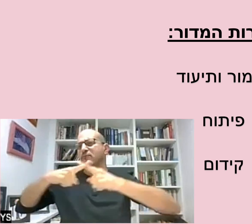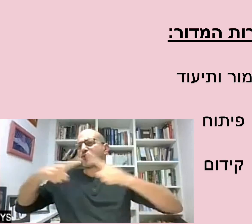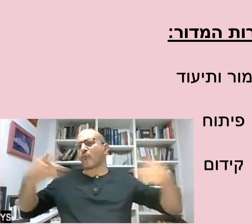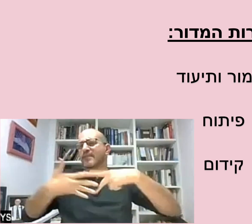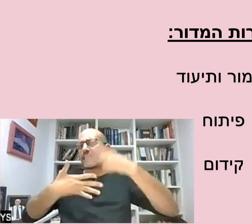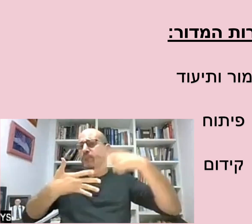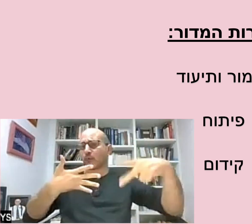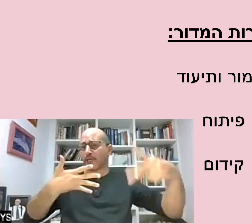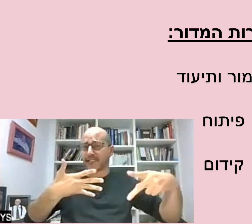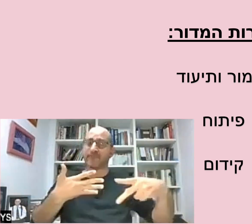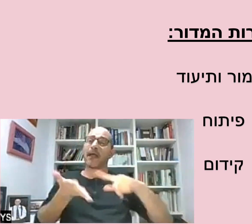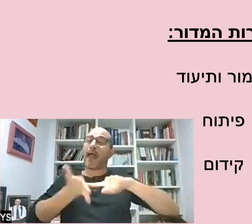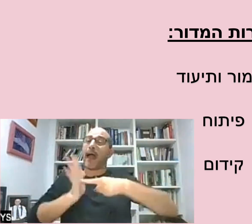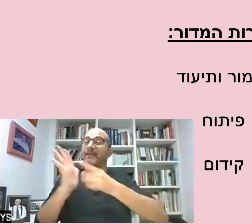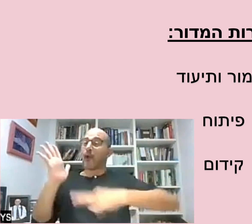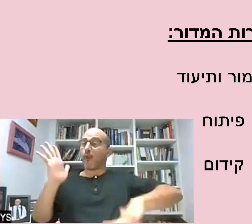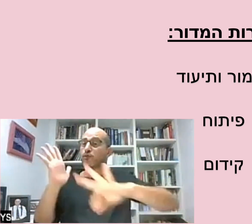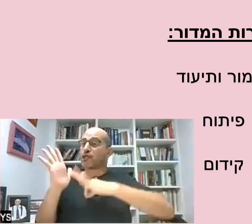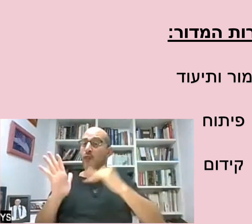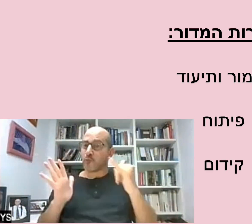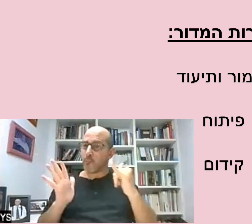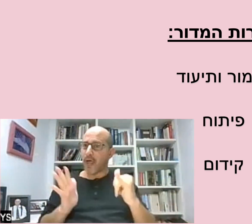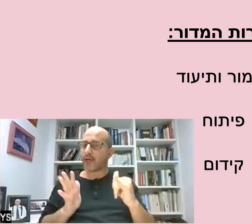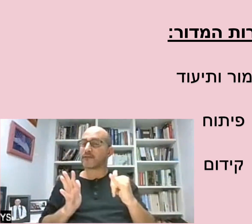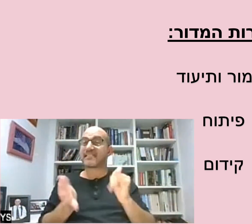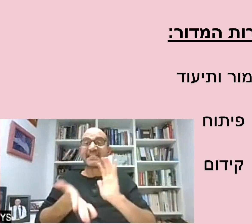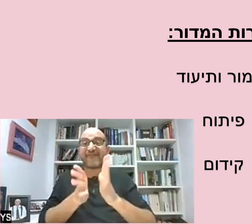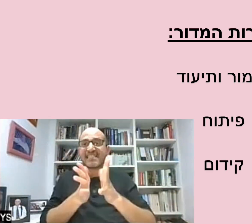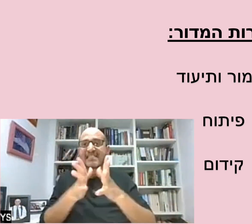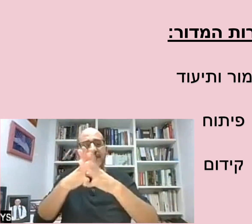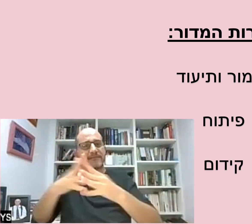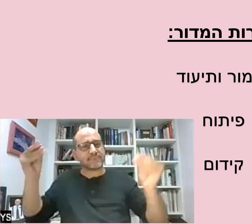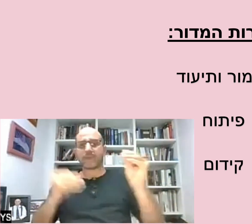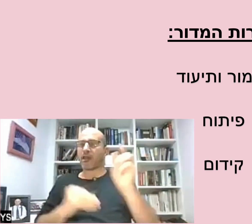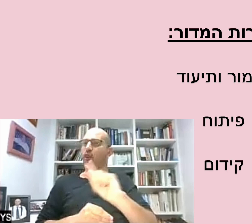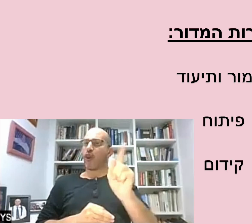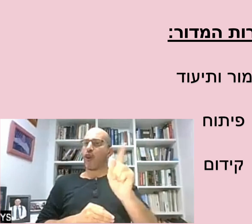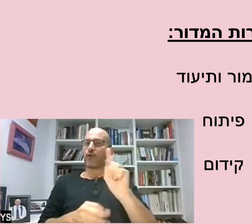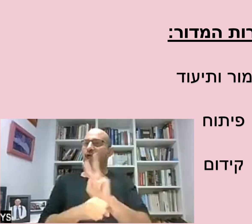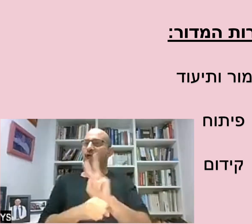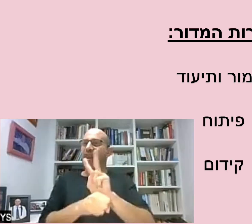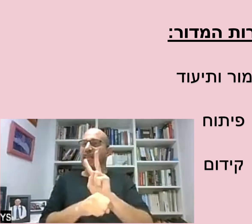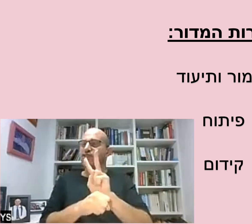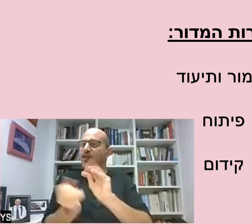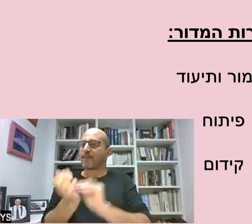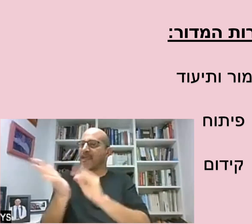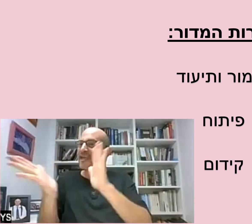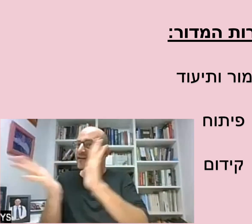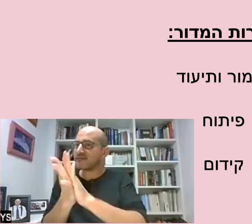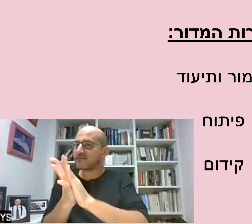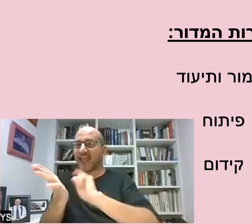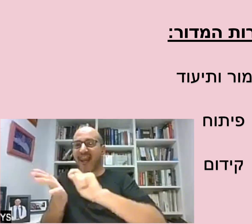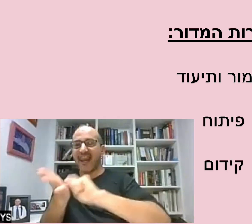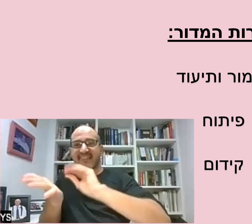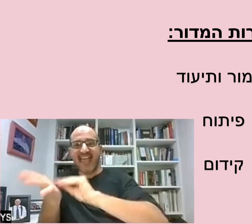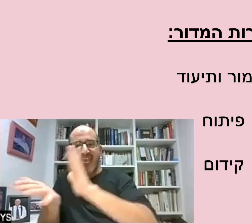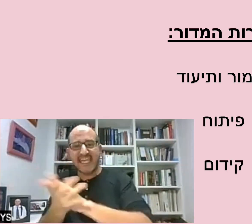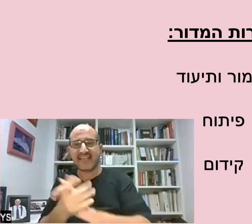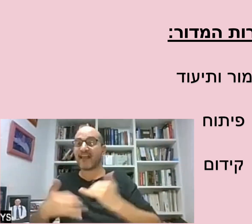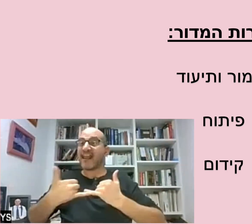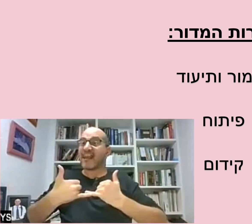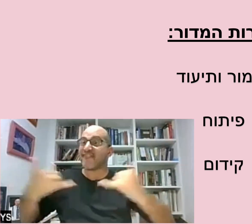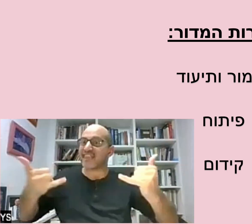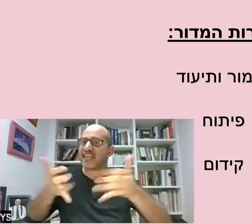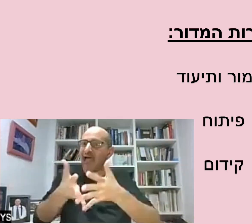אנחנו במדור עושים כל מיני פרויקטים. המטרה שלנו הם שפת הסימנים, שהיא לא תיכחד, לשמור עליה, שהיא